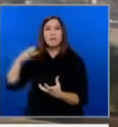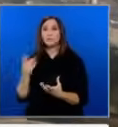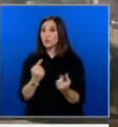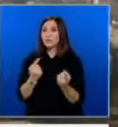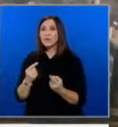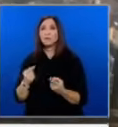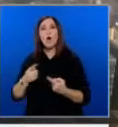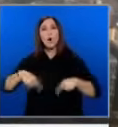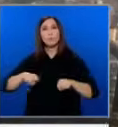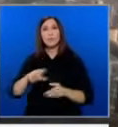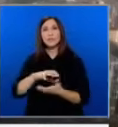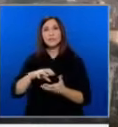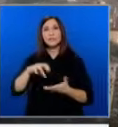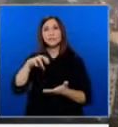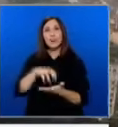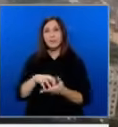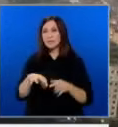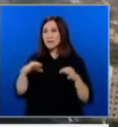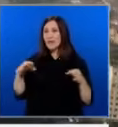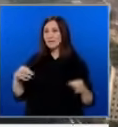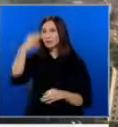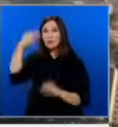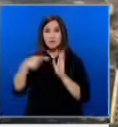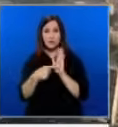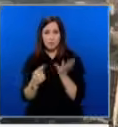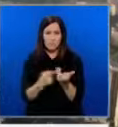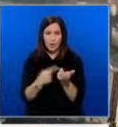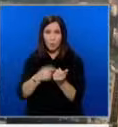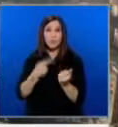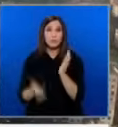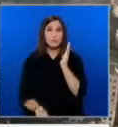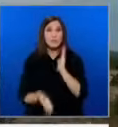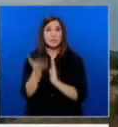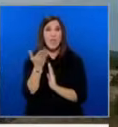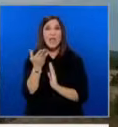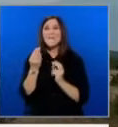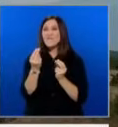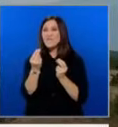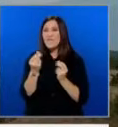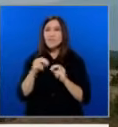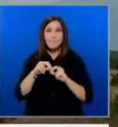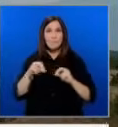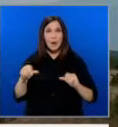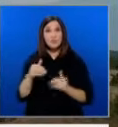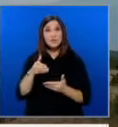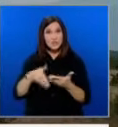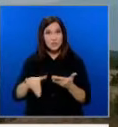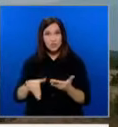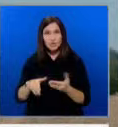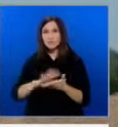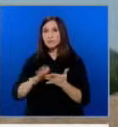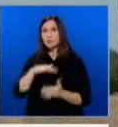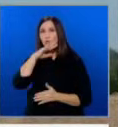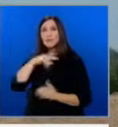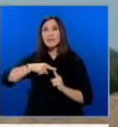областния кризисен щаб. Измервателните станции показаха неколкократно завишение на фините прахови частици. Замърсяването